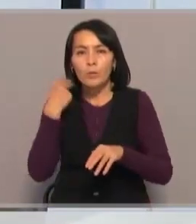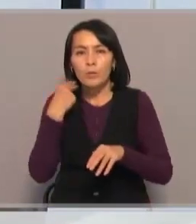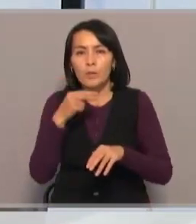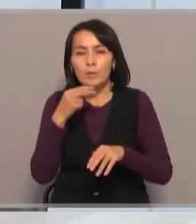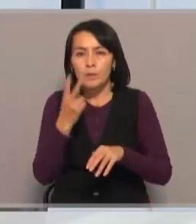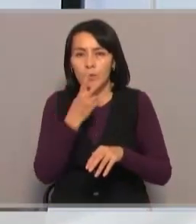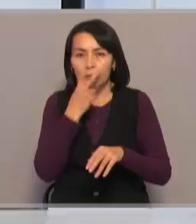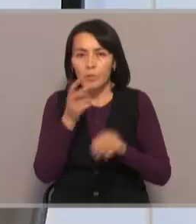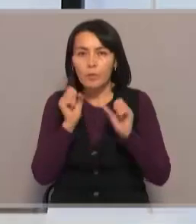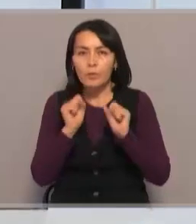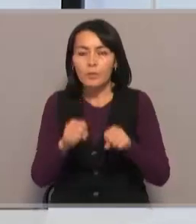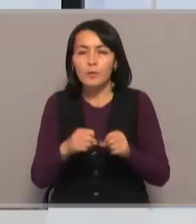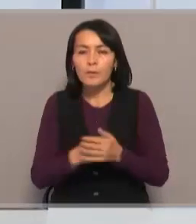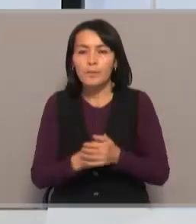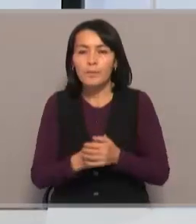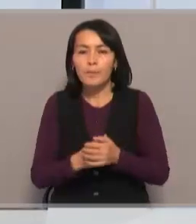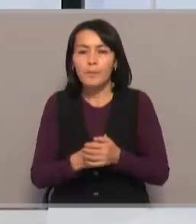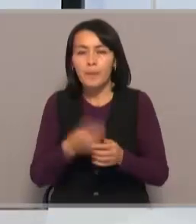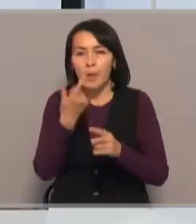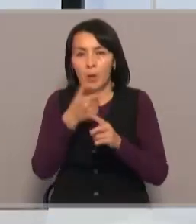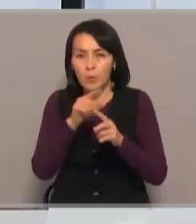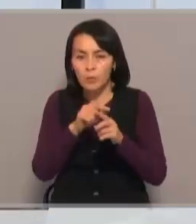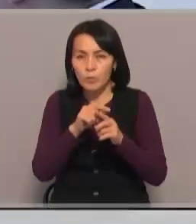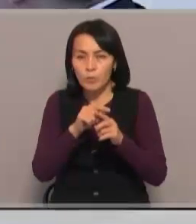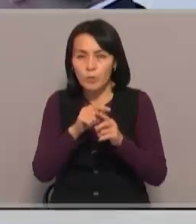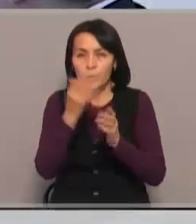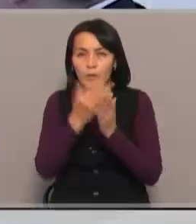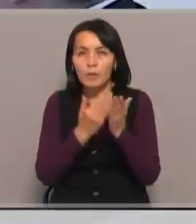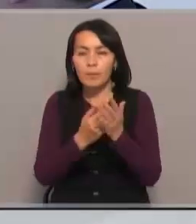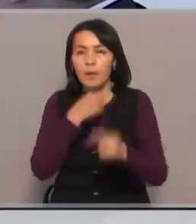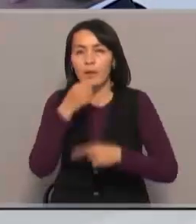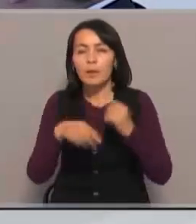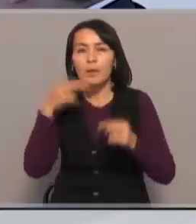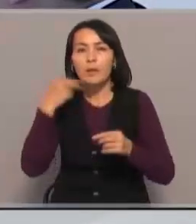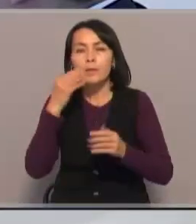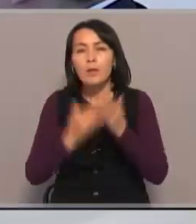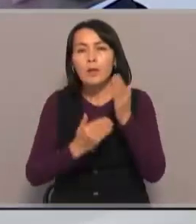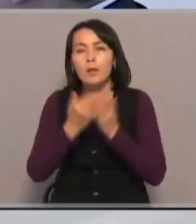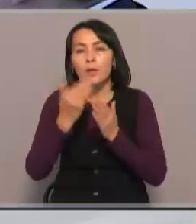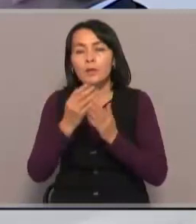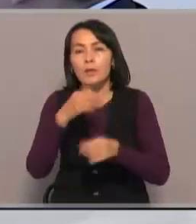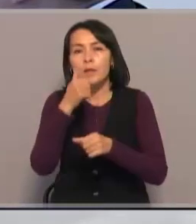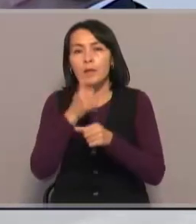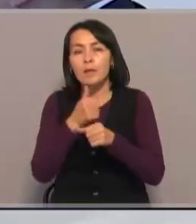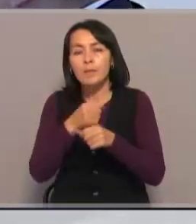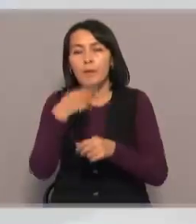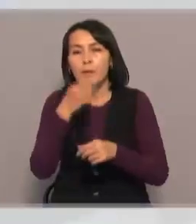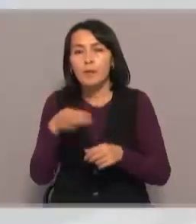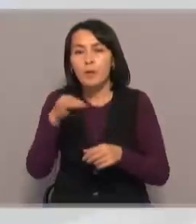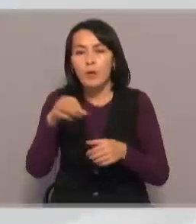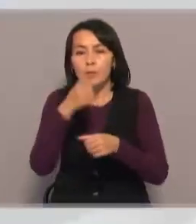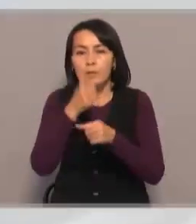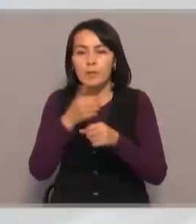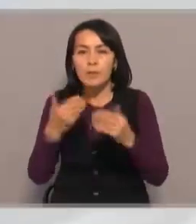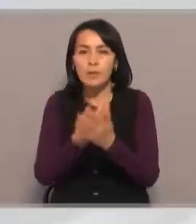срезін көре аламыз. Осы не платформа арқылы. Білімнің сапасын көтерудің аса маңыздылығын айтқан облыс